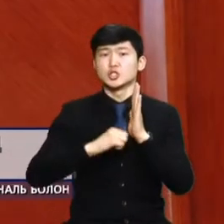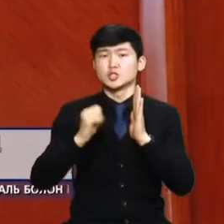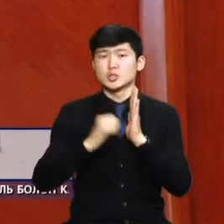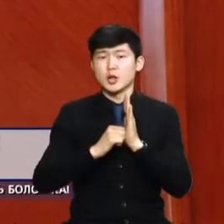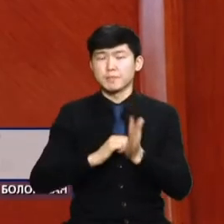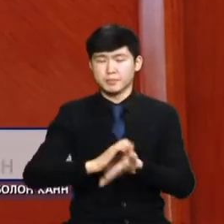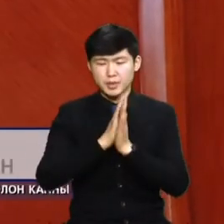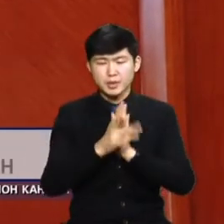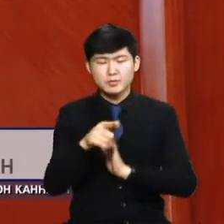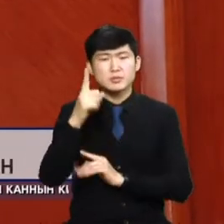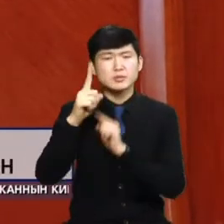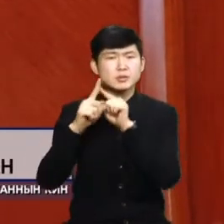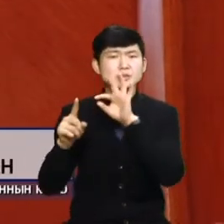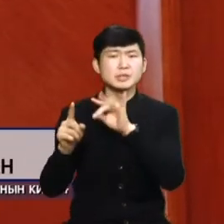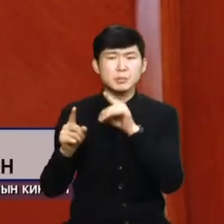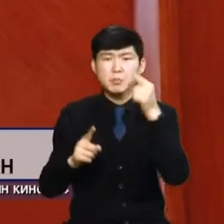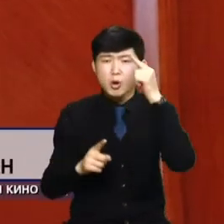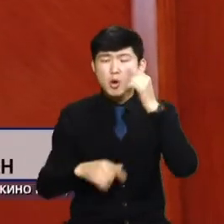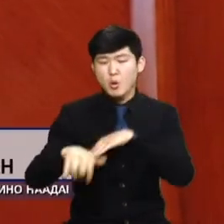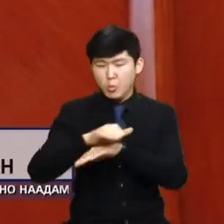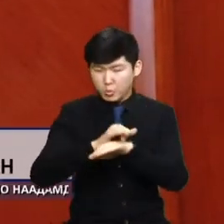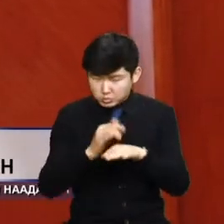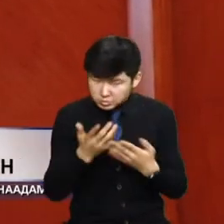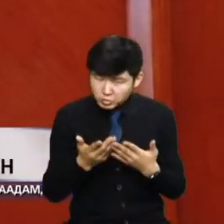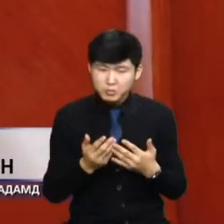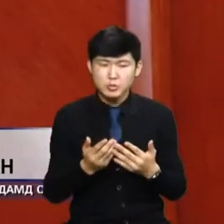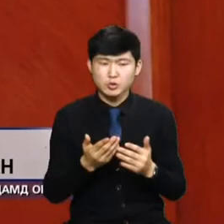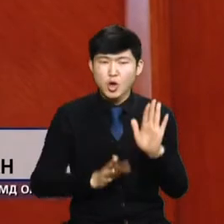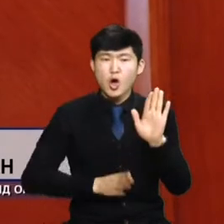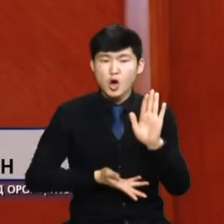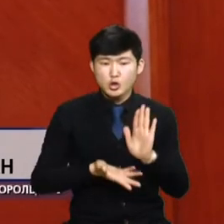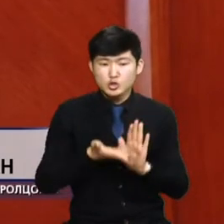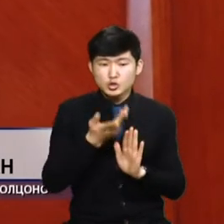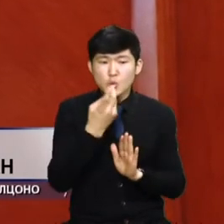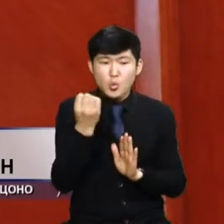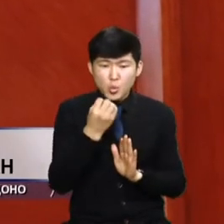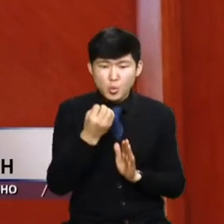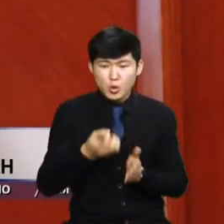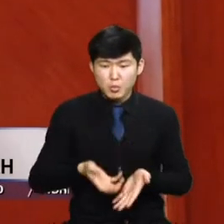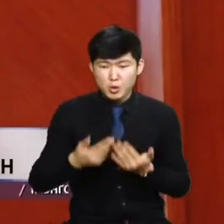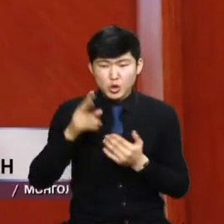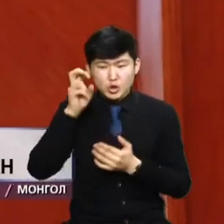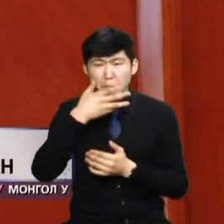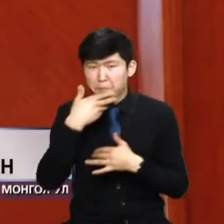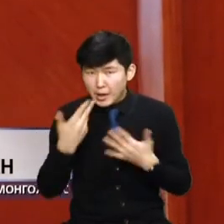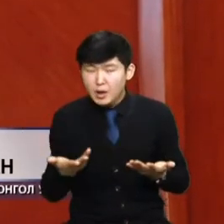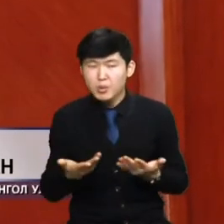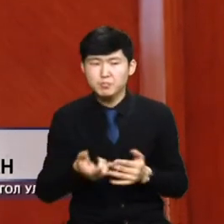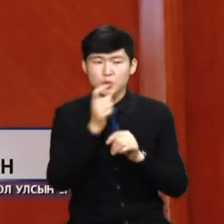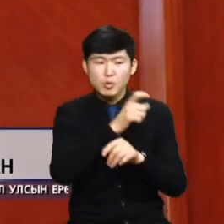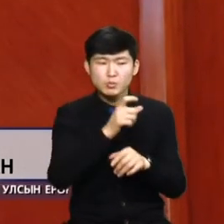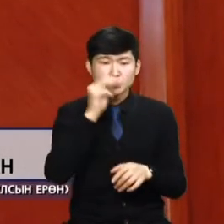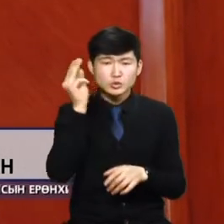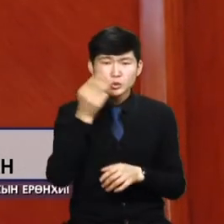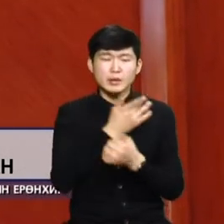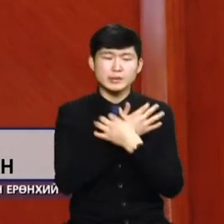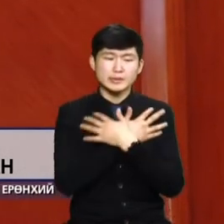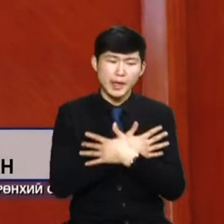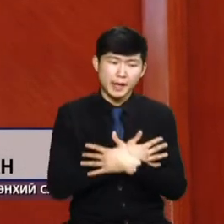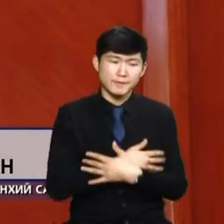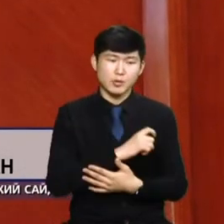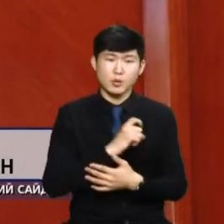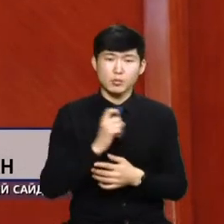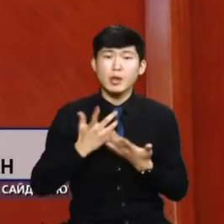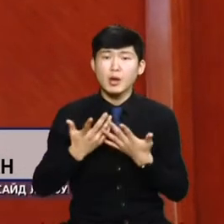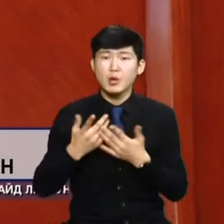шаарлахтайж үздэг. За үүний нэг нь одоо Монгол Улс мэтийн одоо орчин үеийн одоо босон нойж орлон байхгүй заман одоо өхөн амын тодорхой 50 орчим